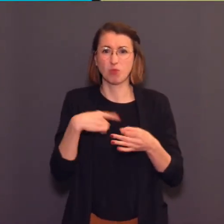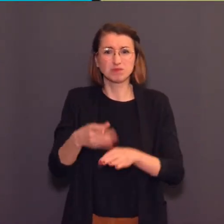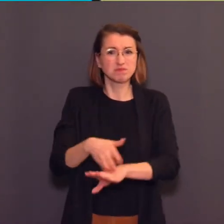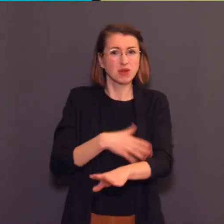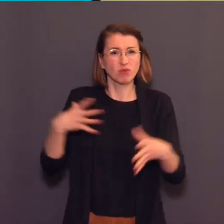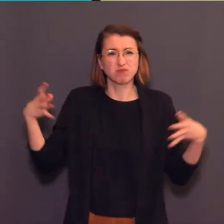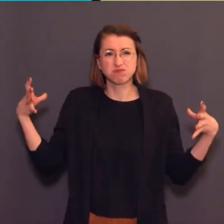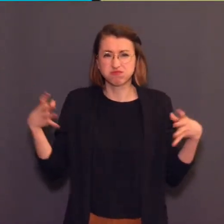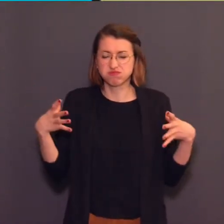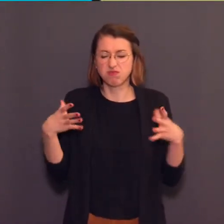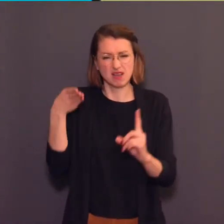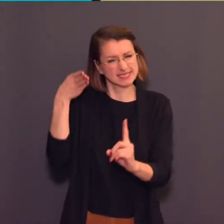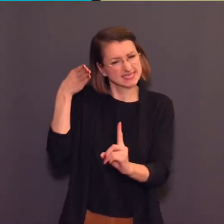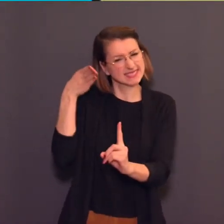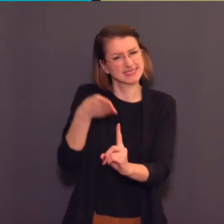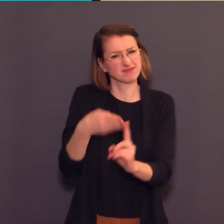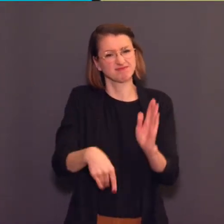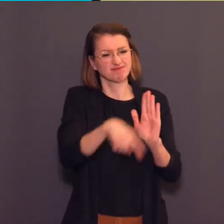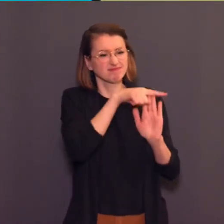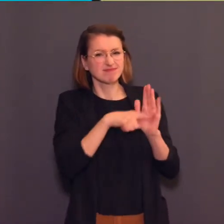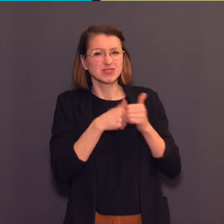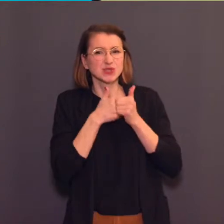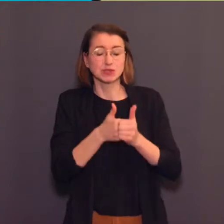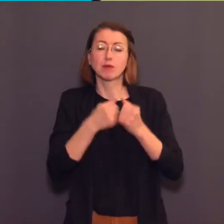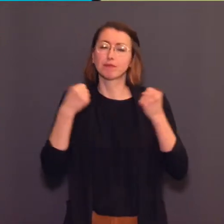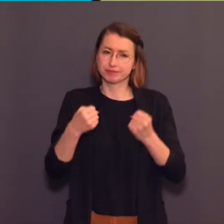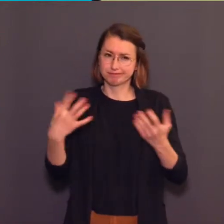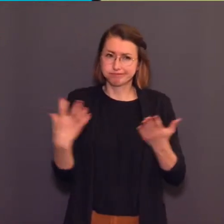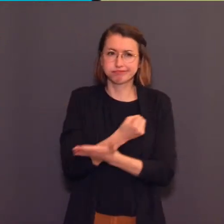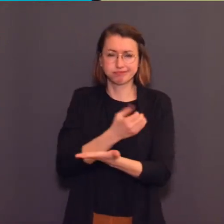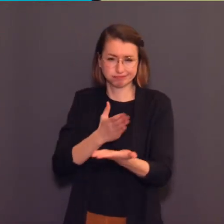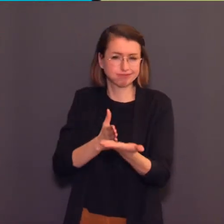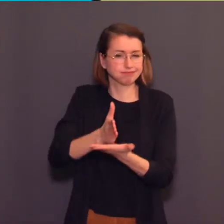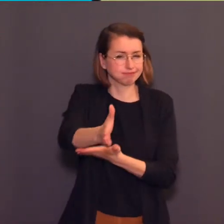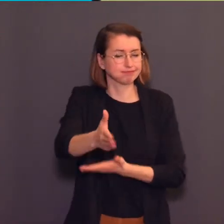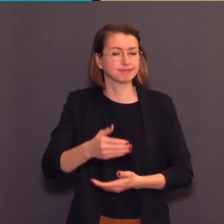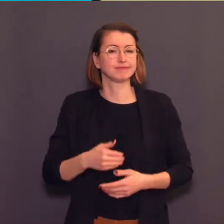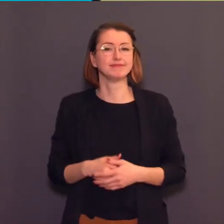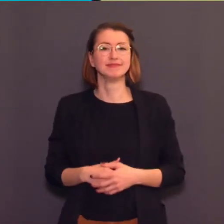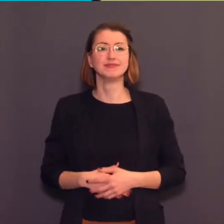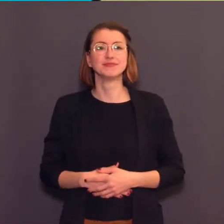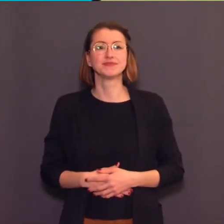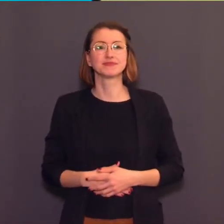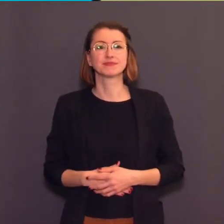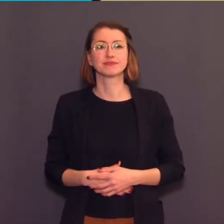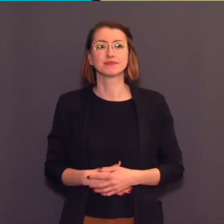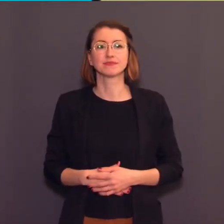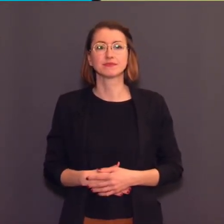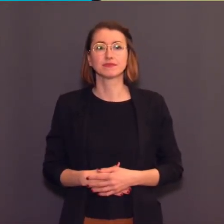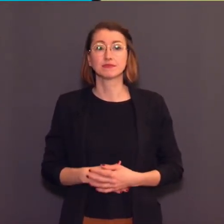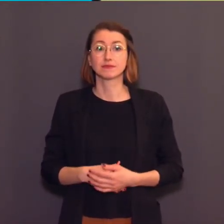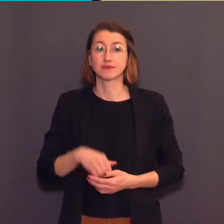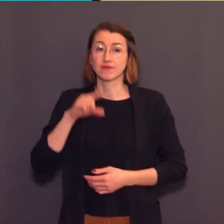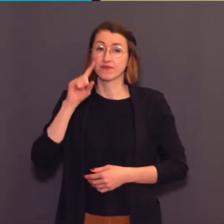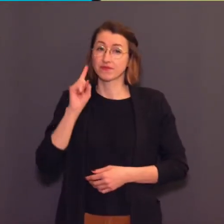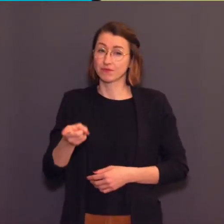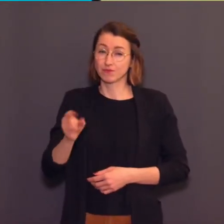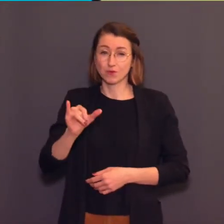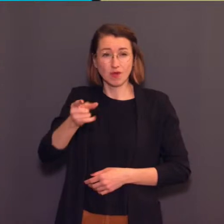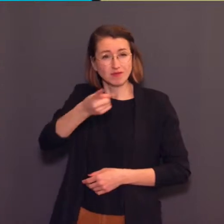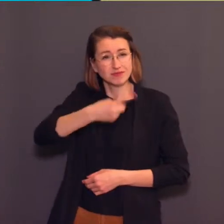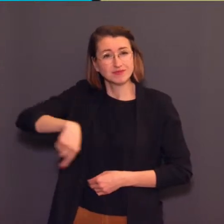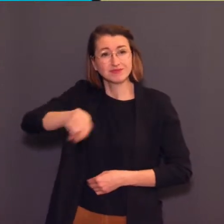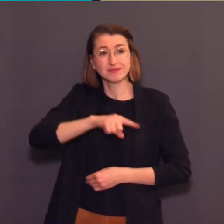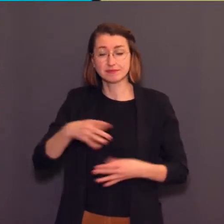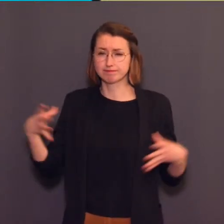qu'elle évite qu'une partie de l'équipe ne joue contre l'autre partie. Il faut donc que nous respections ensemble ces mesures. Ce n'est